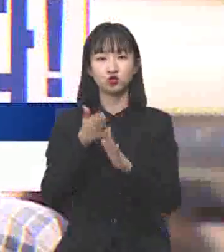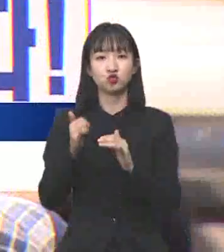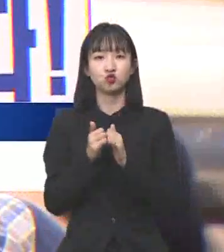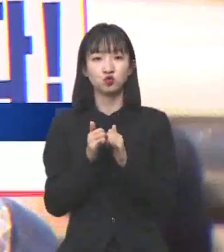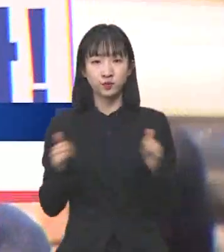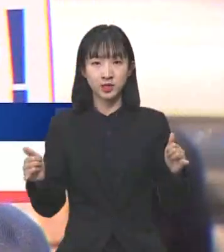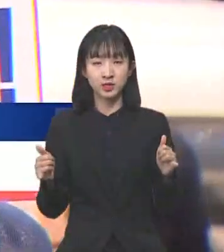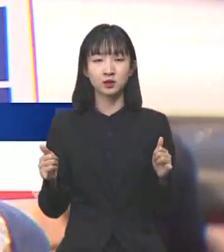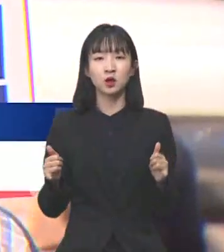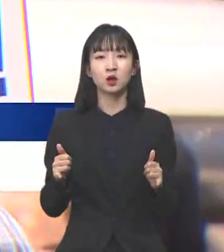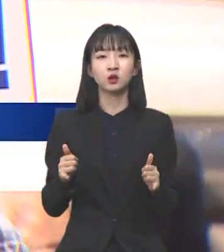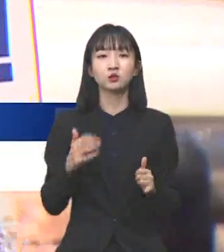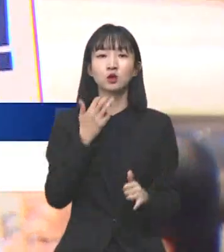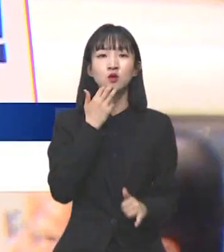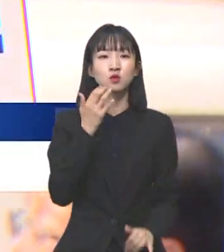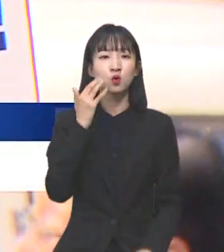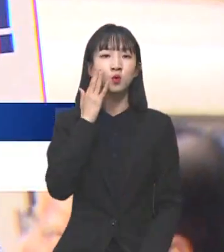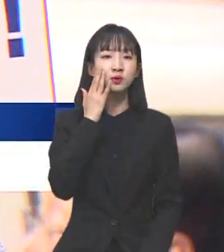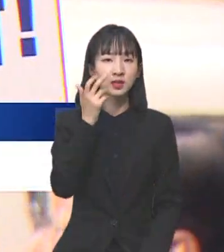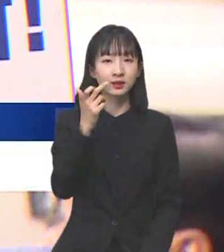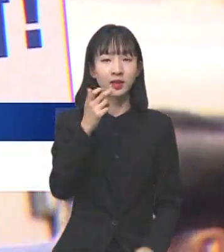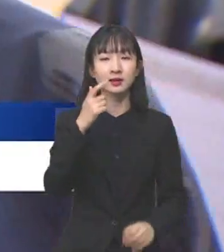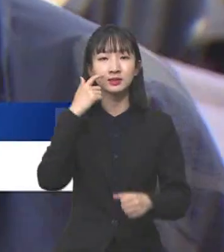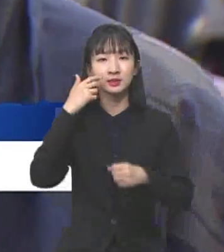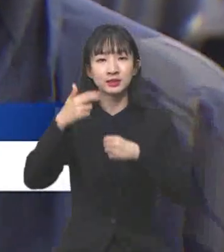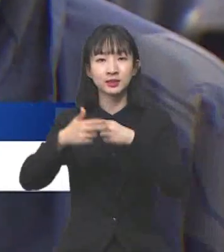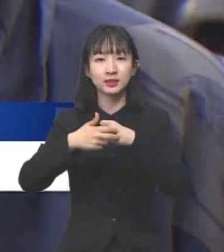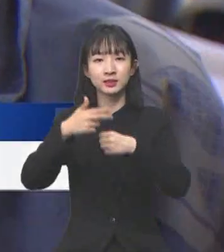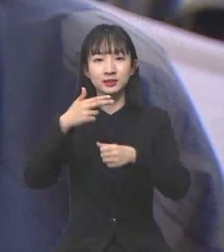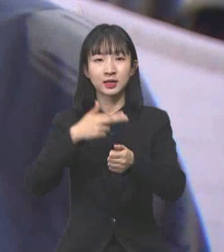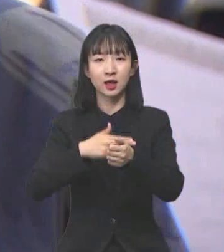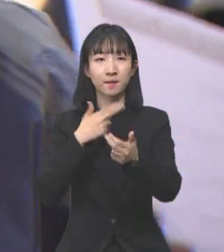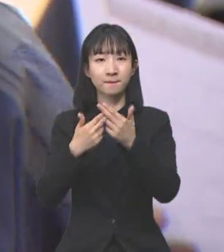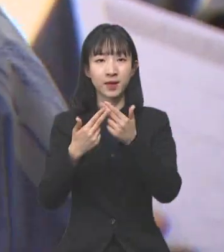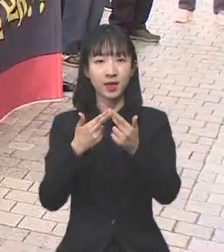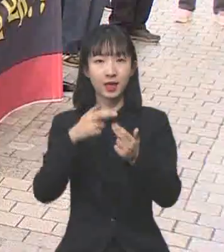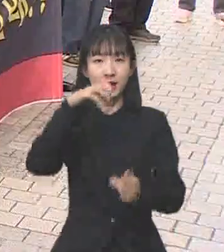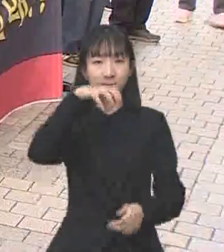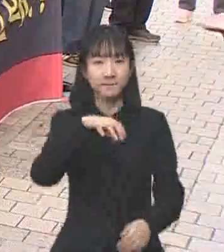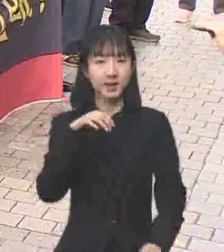용산구에 위치한 대한의사협회 를 찾아 2탄 해버렸습니다